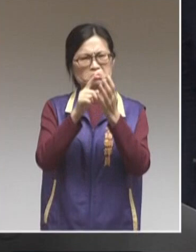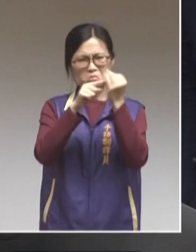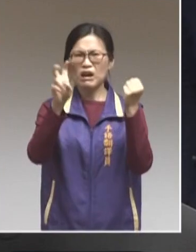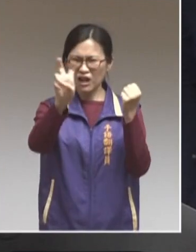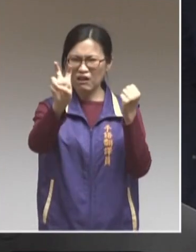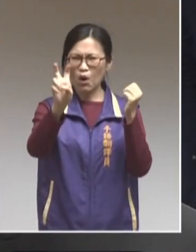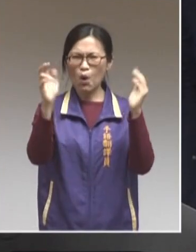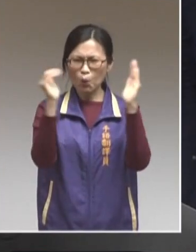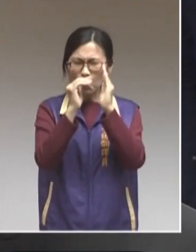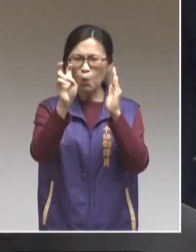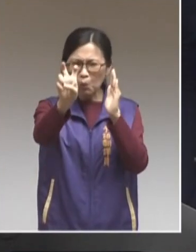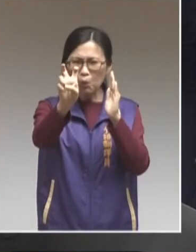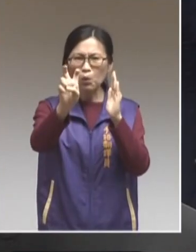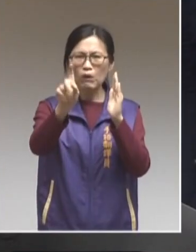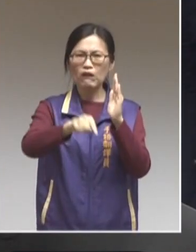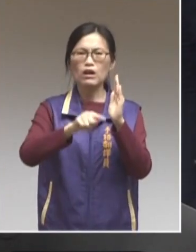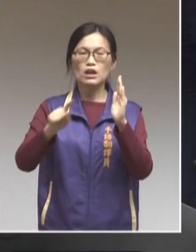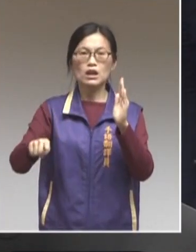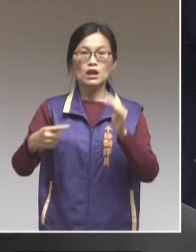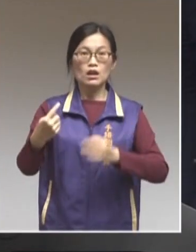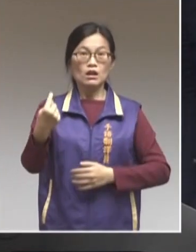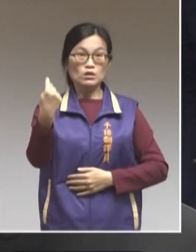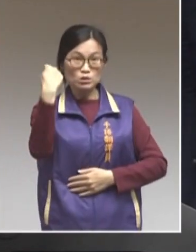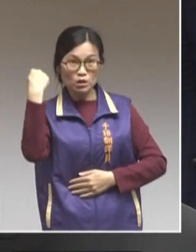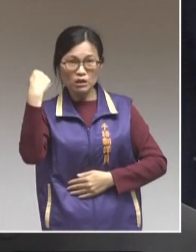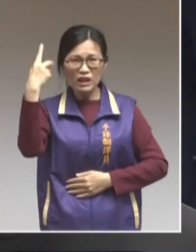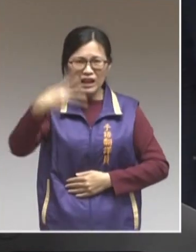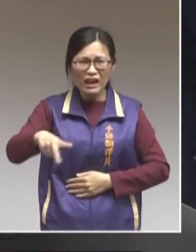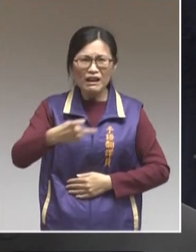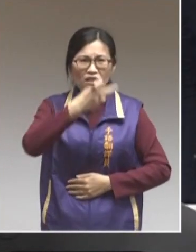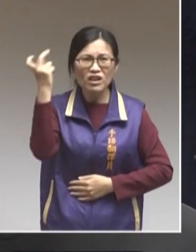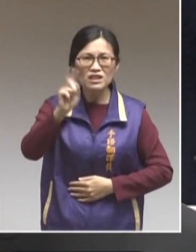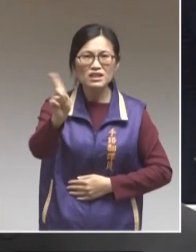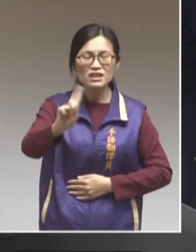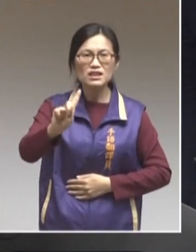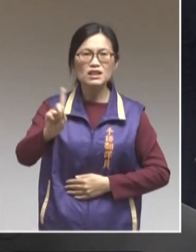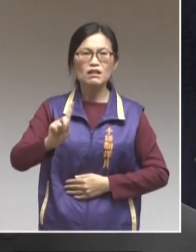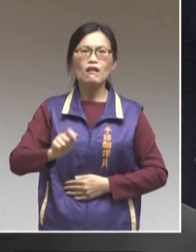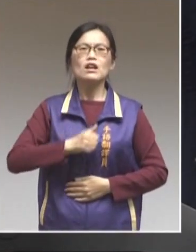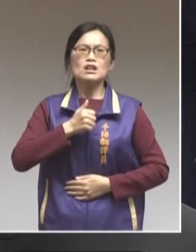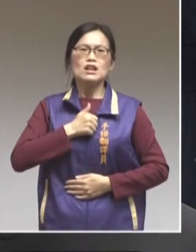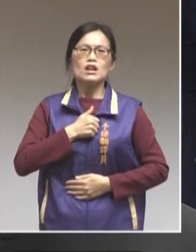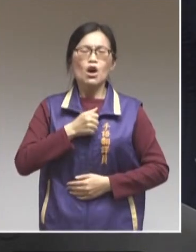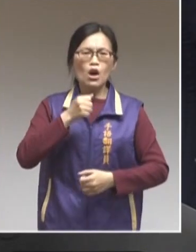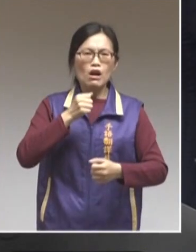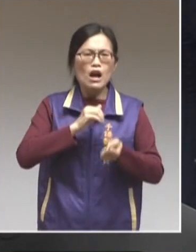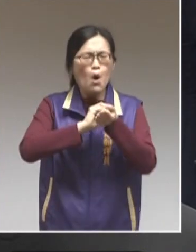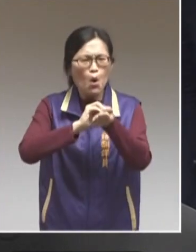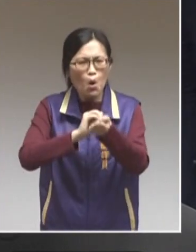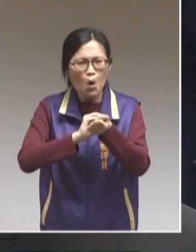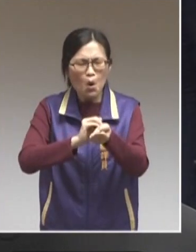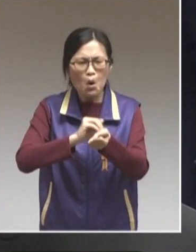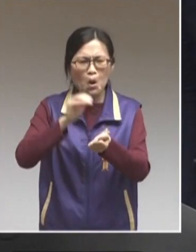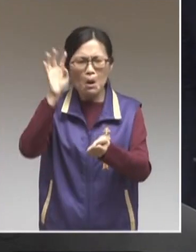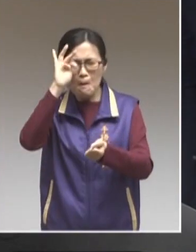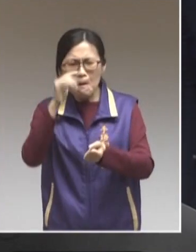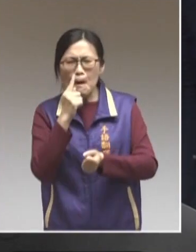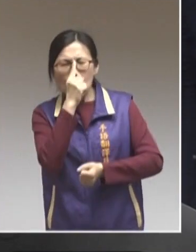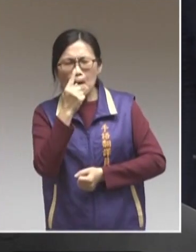诊。那另外，昨天我们也发现了，事实上就整个的一个疫情的调查当